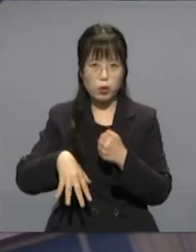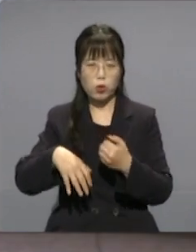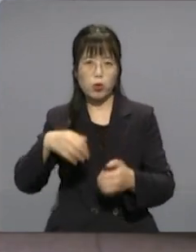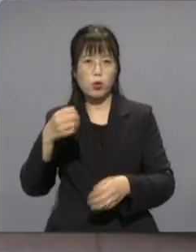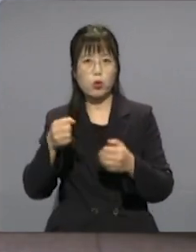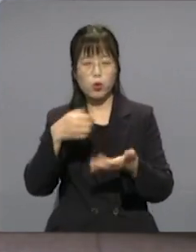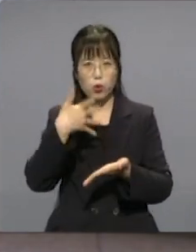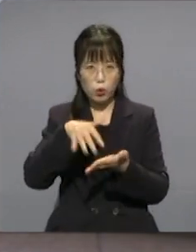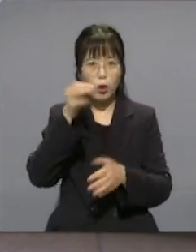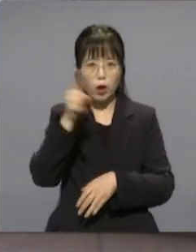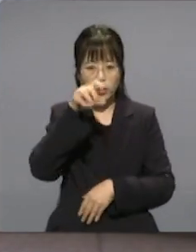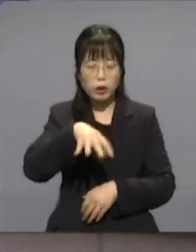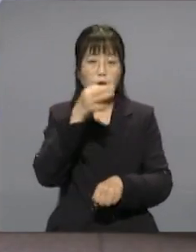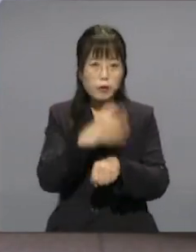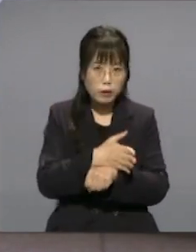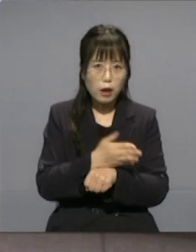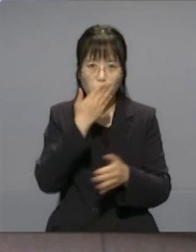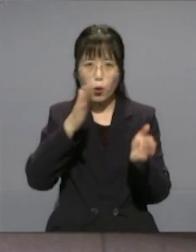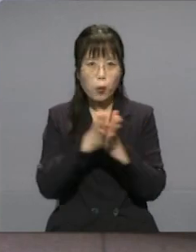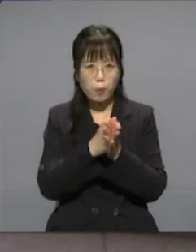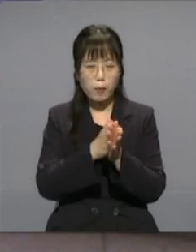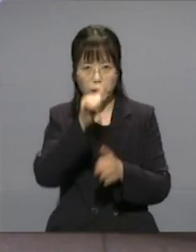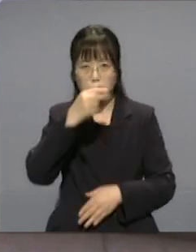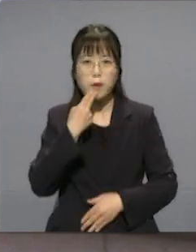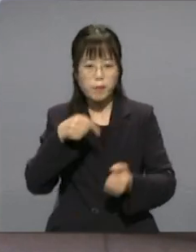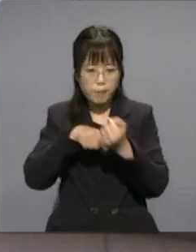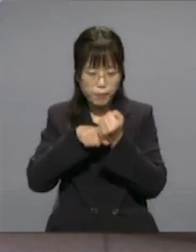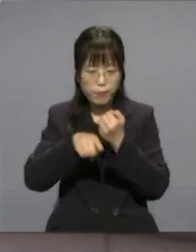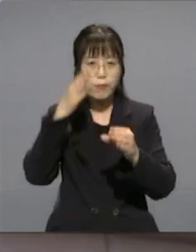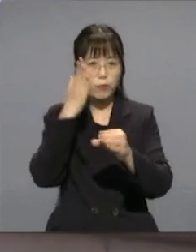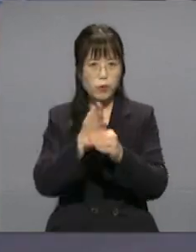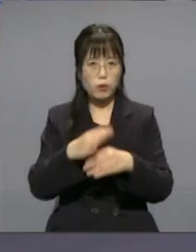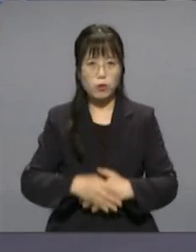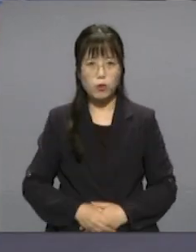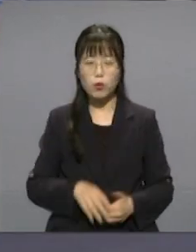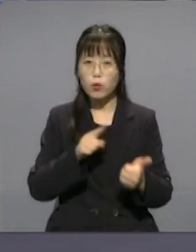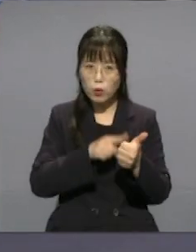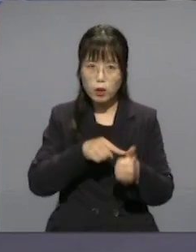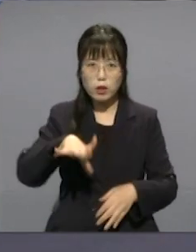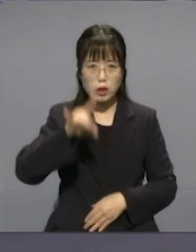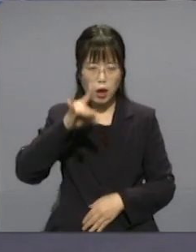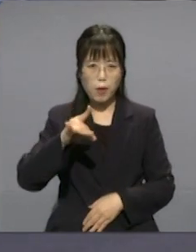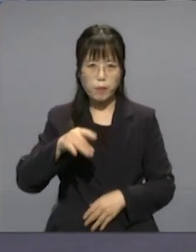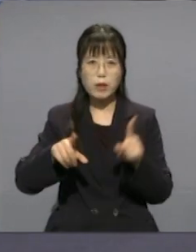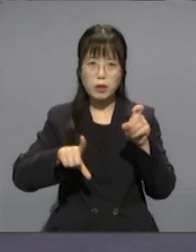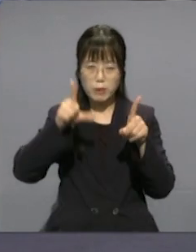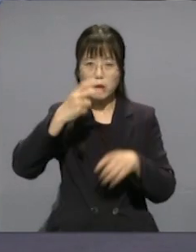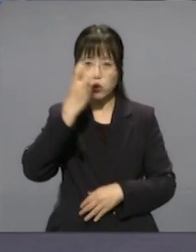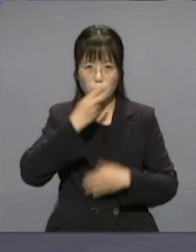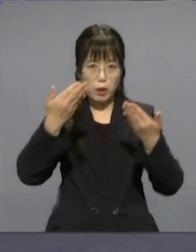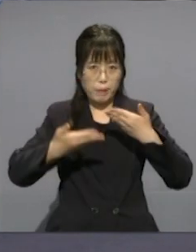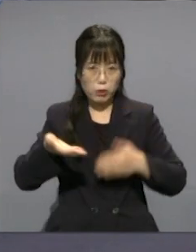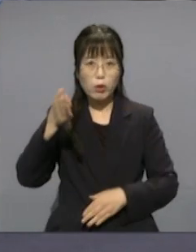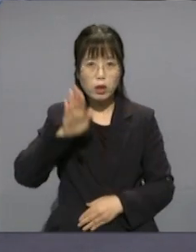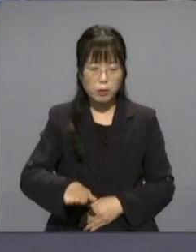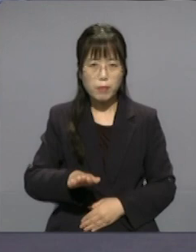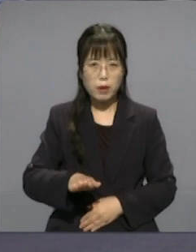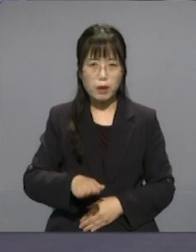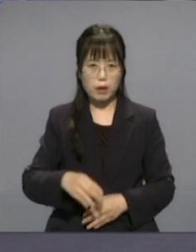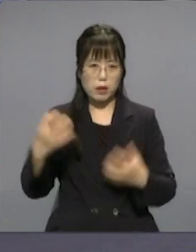구입 경로, 공범 여부 등을 캐묻고 있습니다. 유 씨는 당초 지난 11일 조사받기로